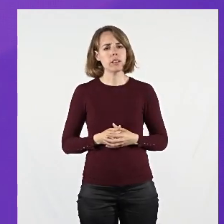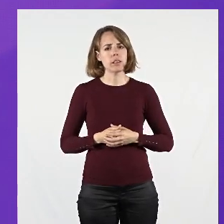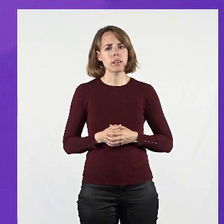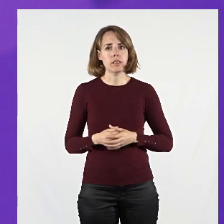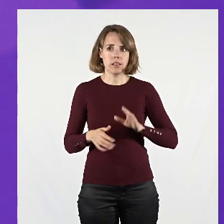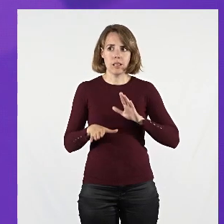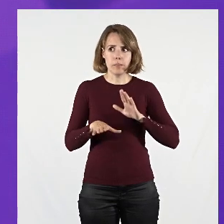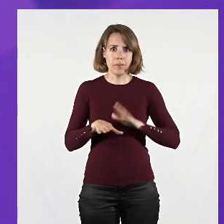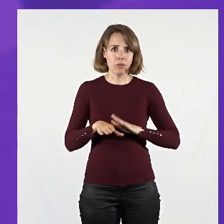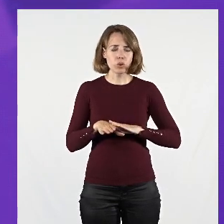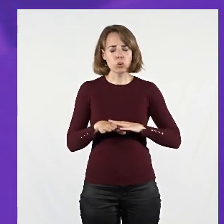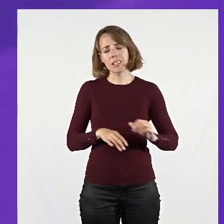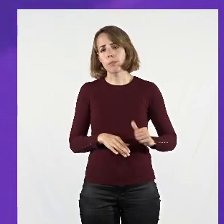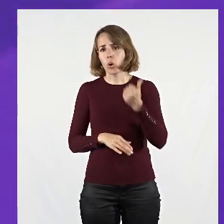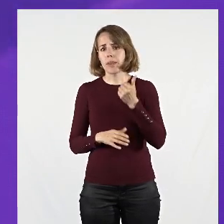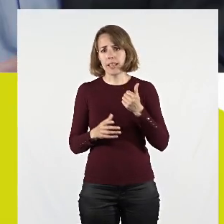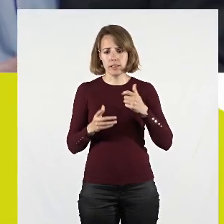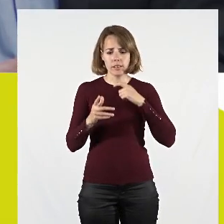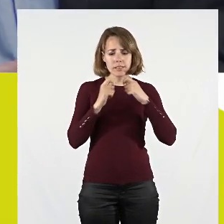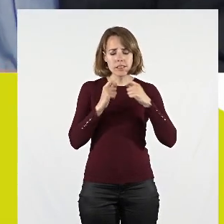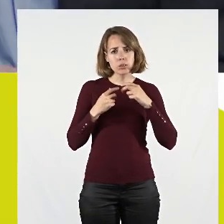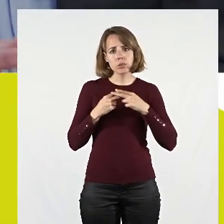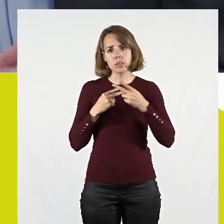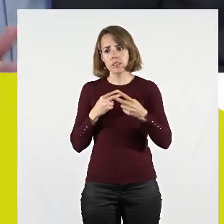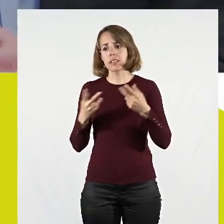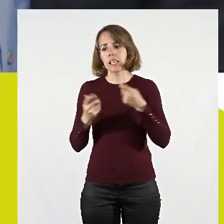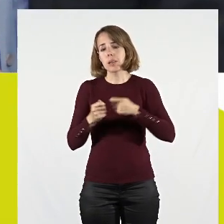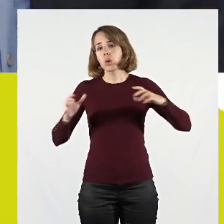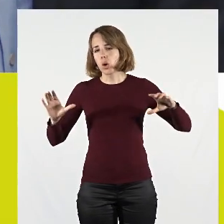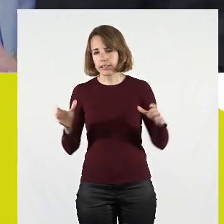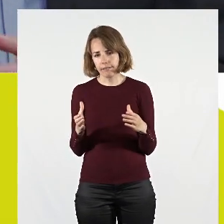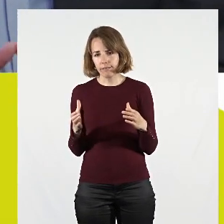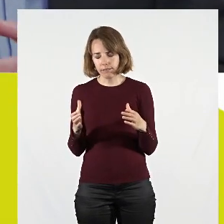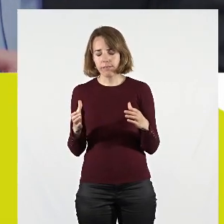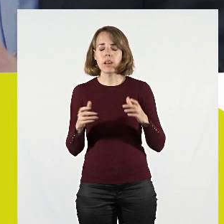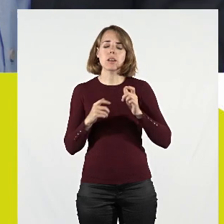agir sur le collectif et les actions en lien avec la qualité de vie au travail peuvent venir en complément